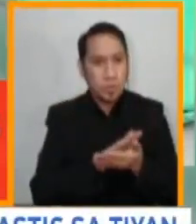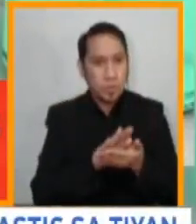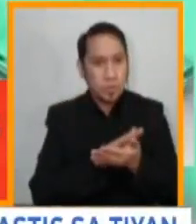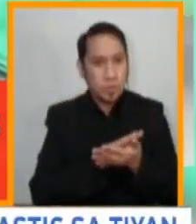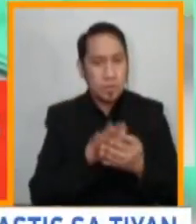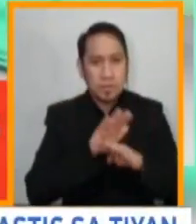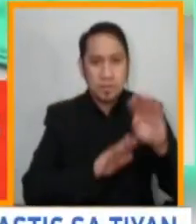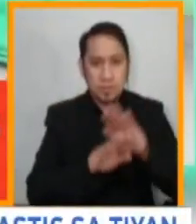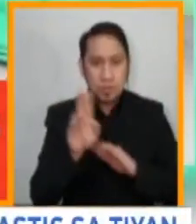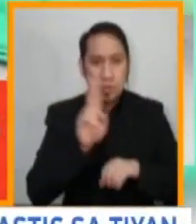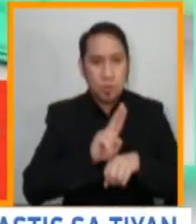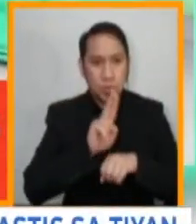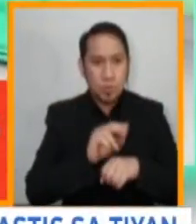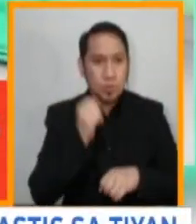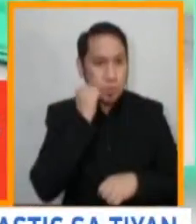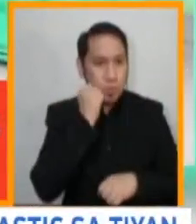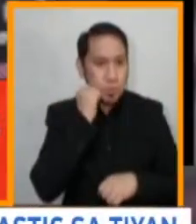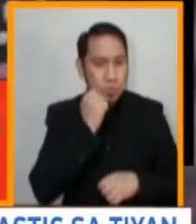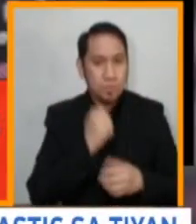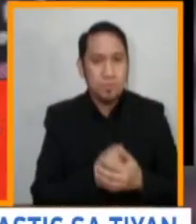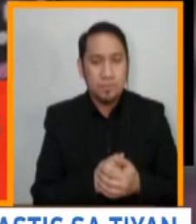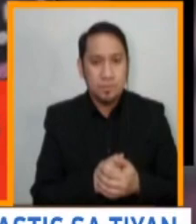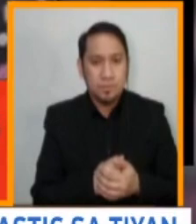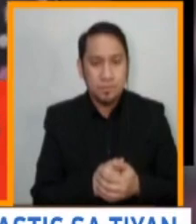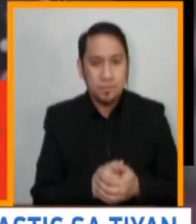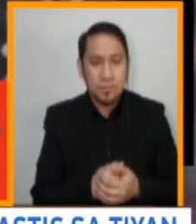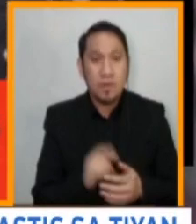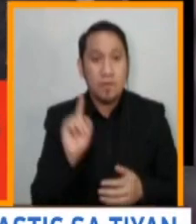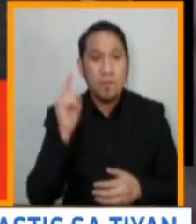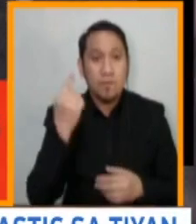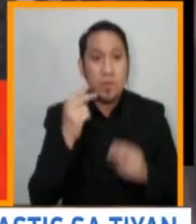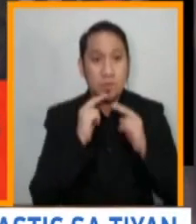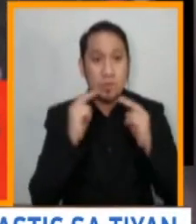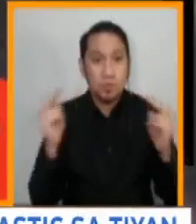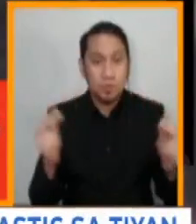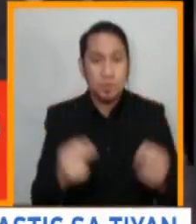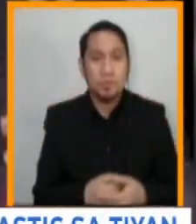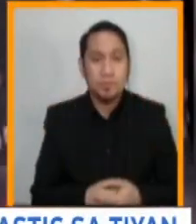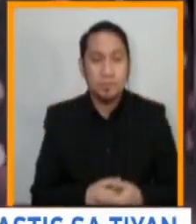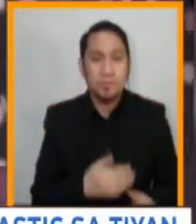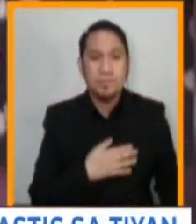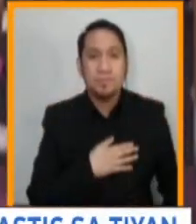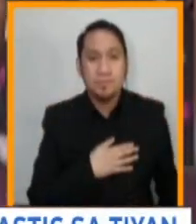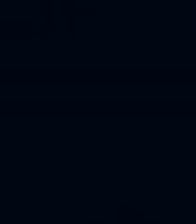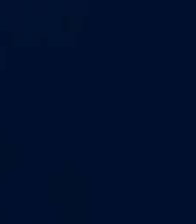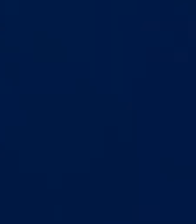sanitizer. Para sa unang balita, James Agustin, Buong Puso, para sa Pilipino.